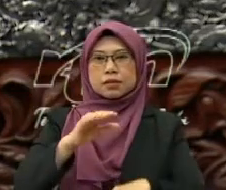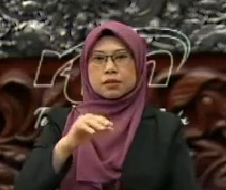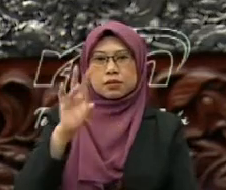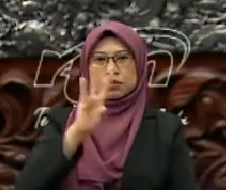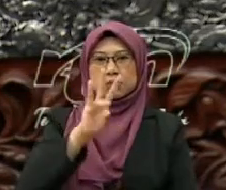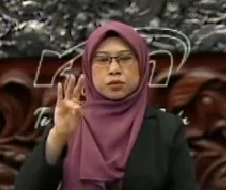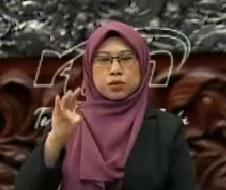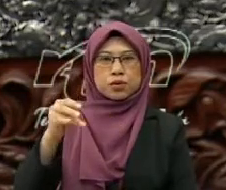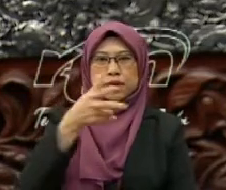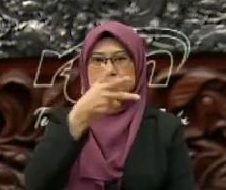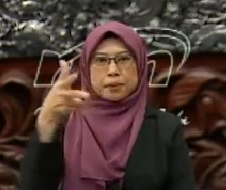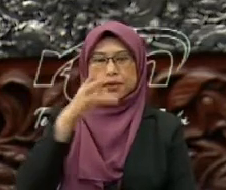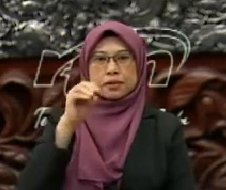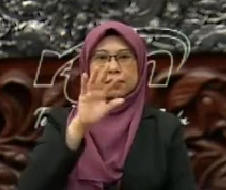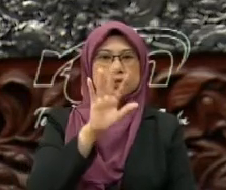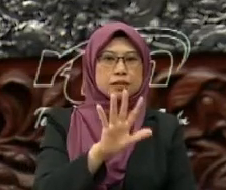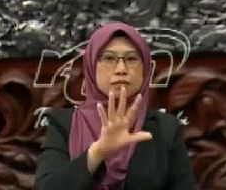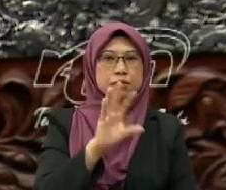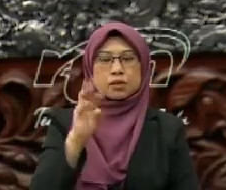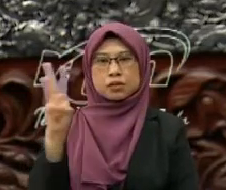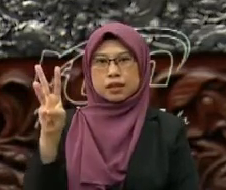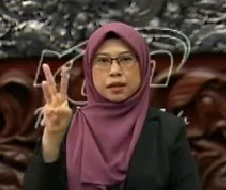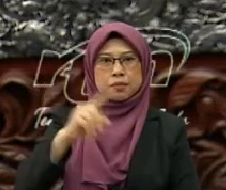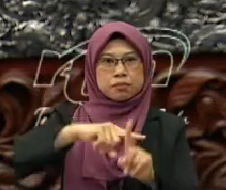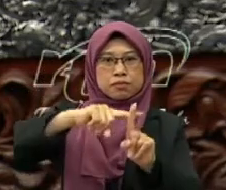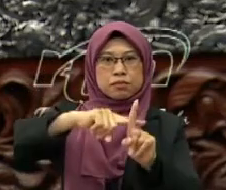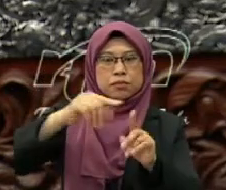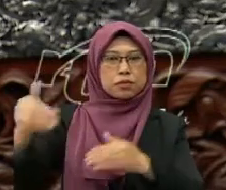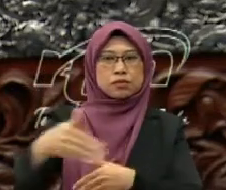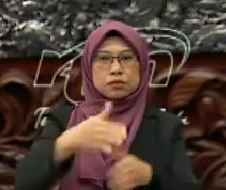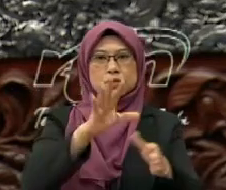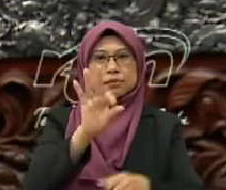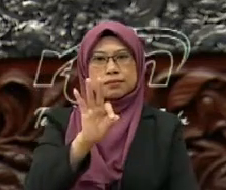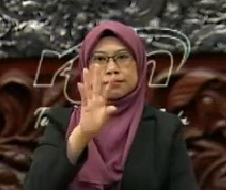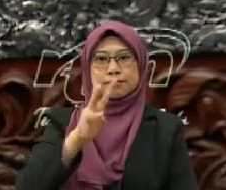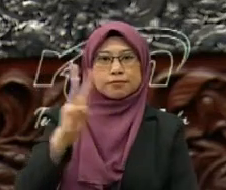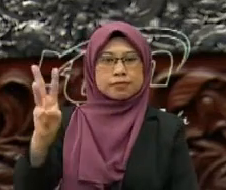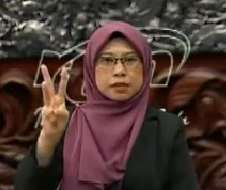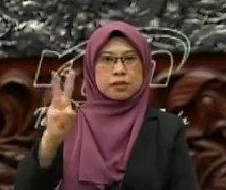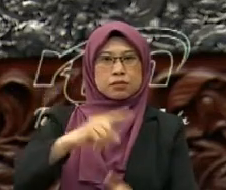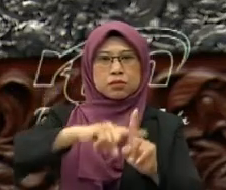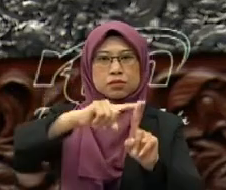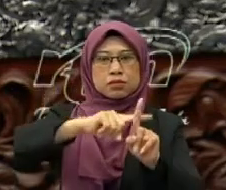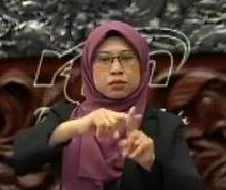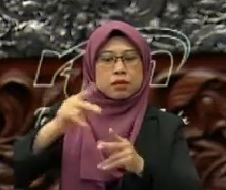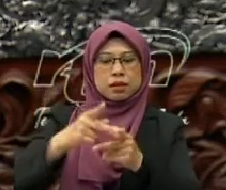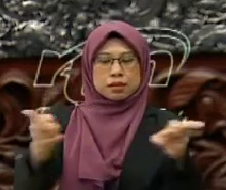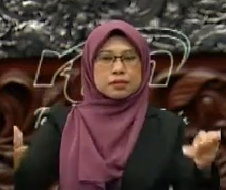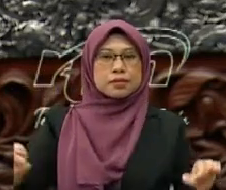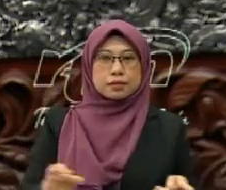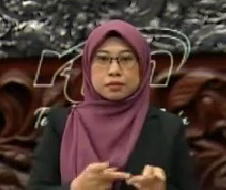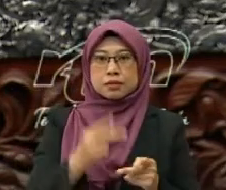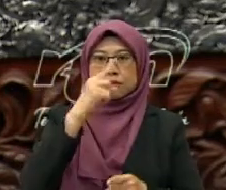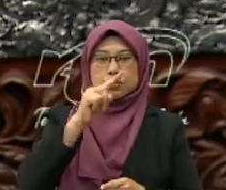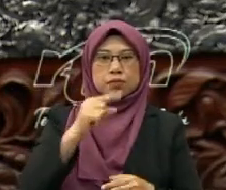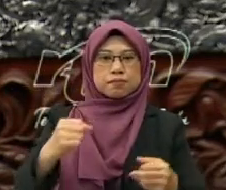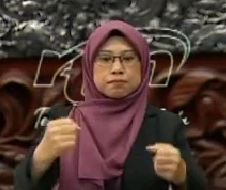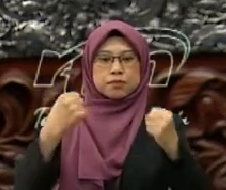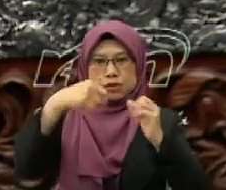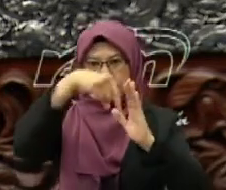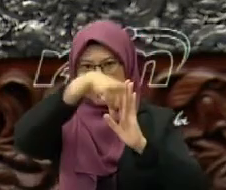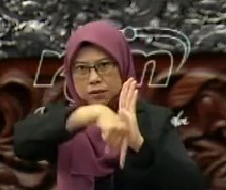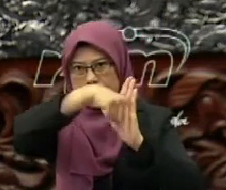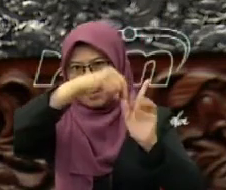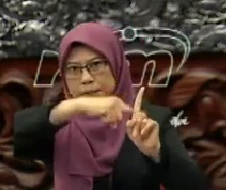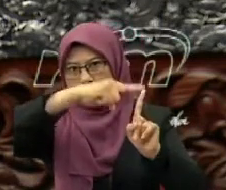camera dan naratus lima Teluk lurus sungai dan 966 tolak pelurus kawasan bagi mengukuh ke